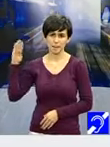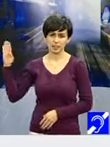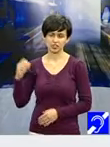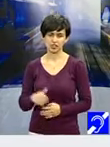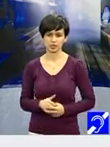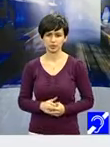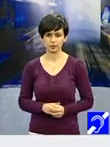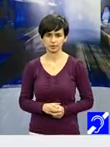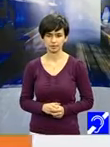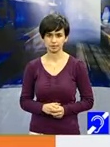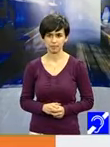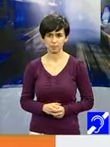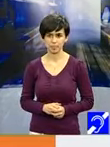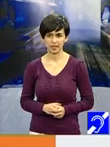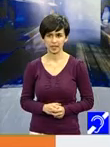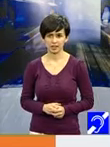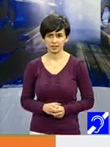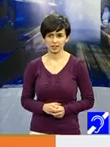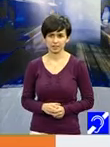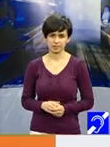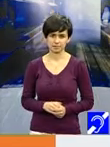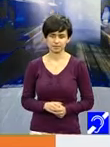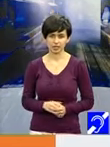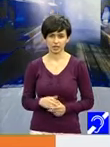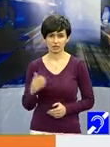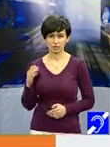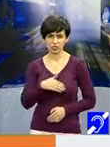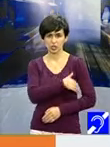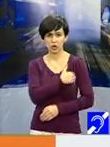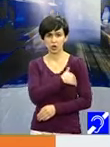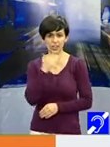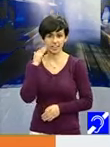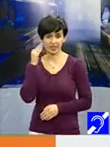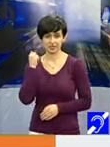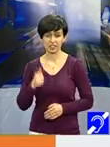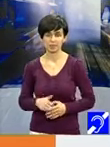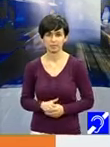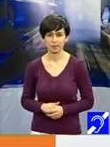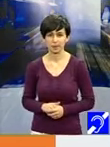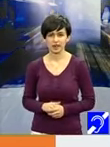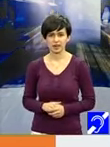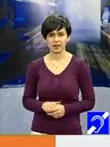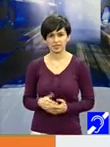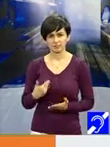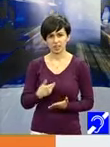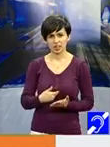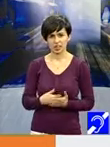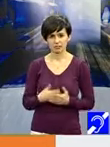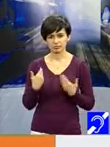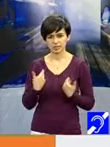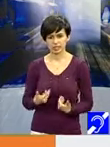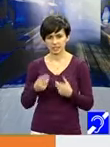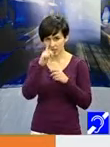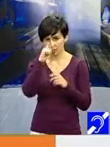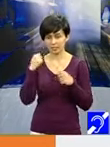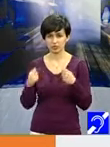Printre cei 5 a fost și o elevă, o fetiță, care a fost cam stingheră și a renunțat și în locul ei a venit un